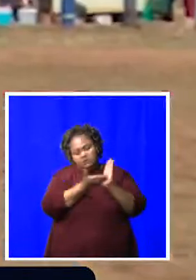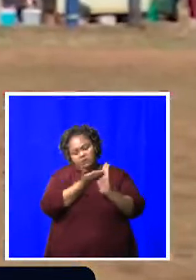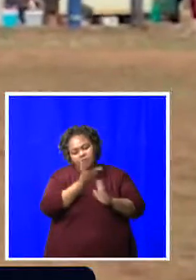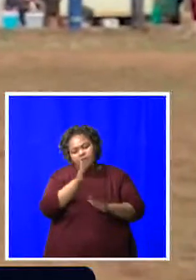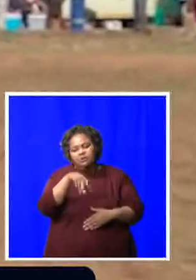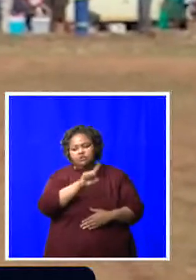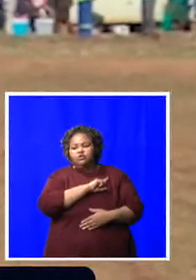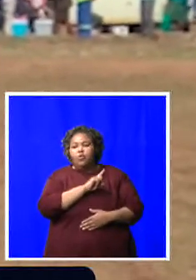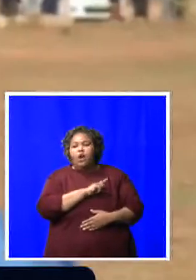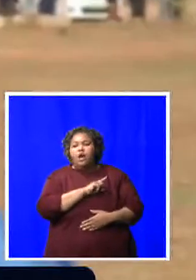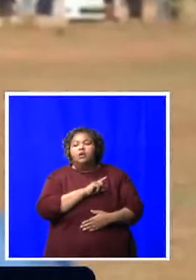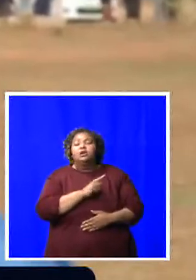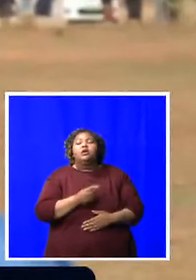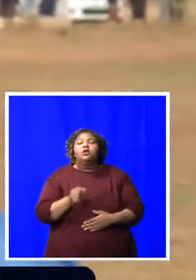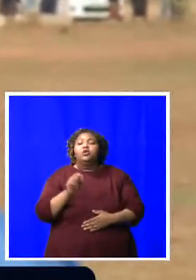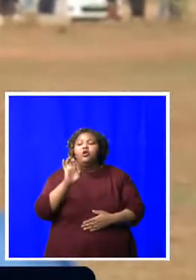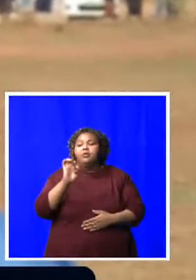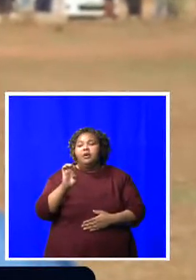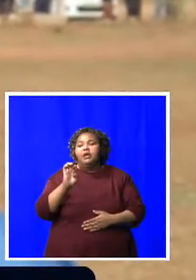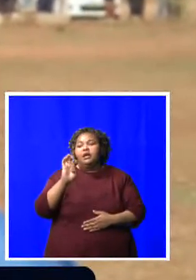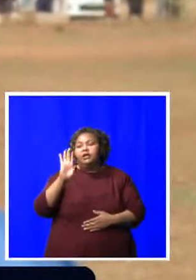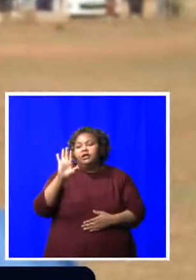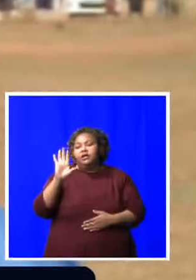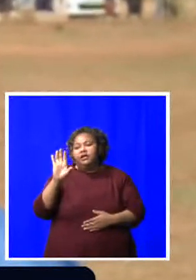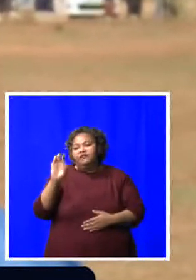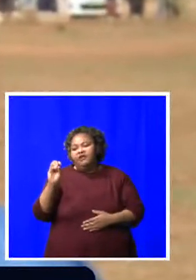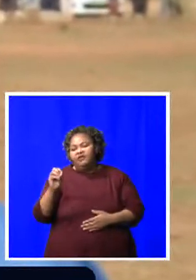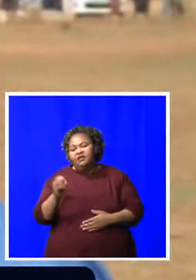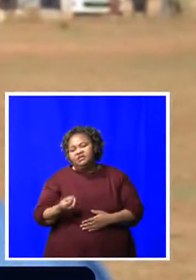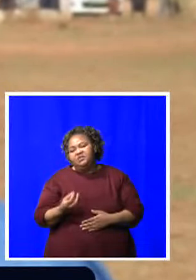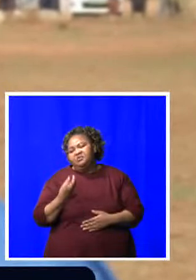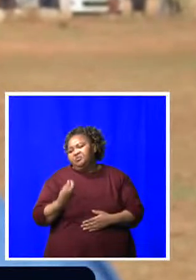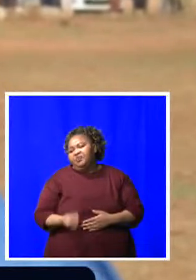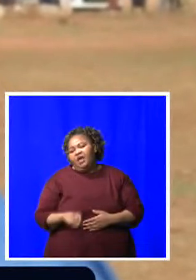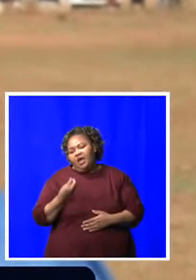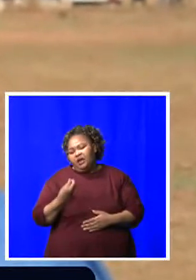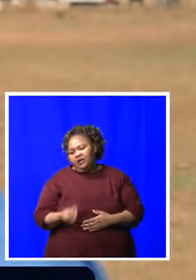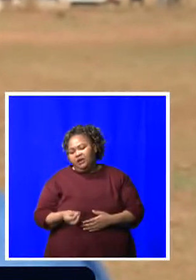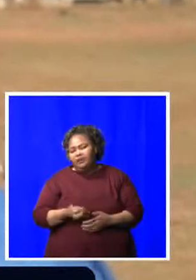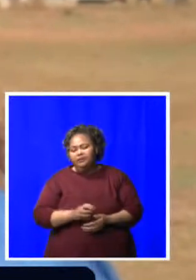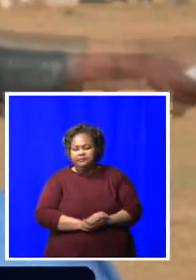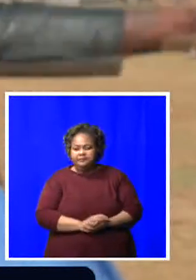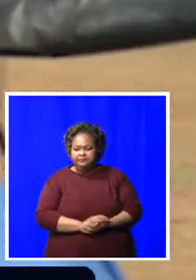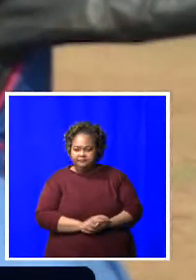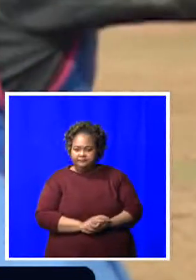u-500 uyasikhalisa vele usakhalive kuze live silakhe kufuna